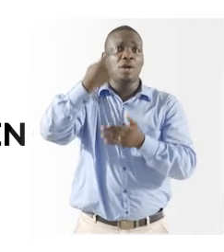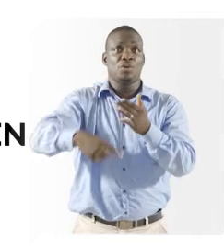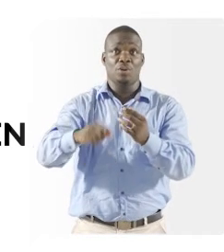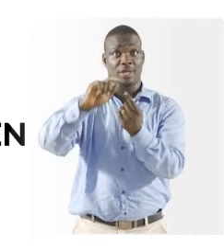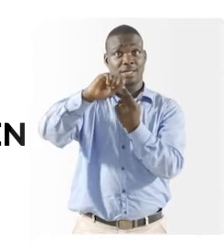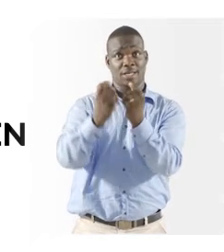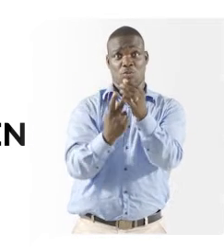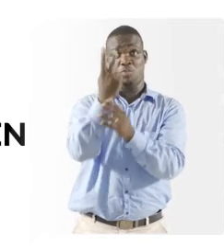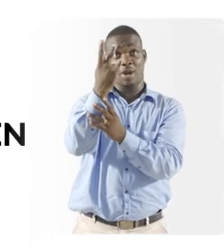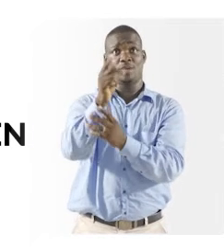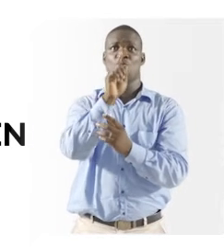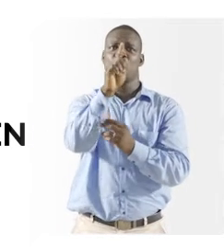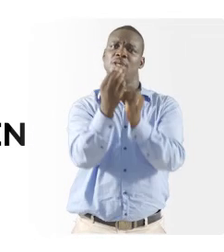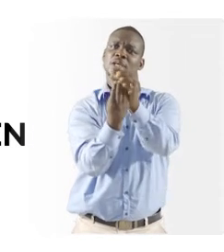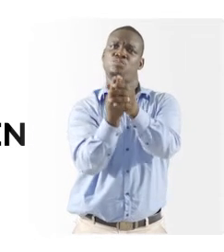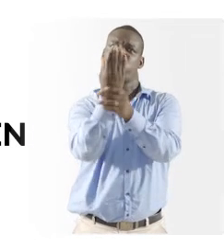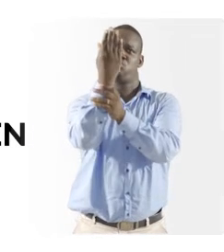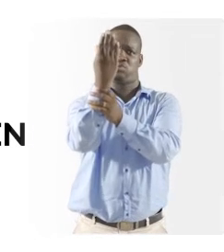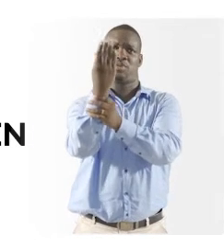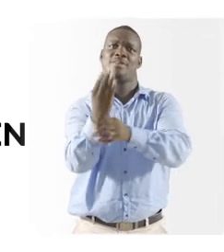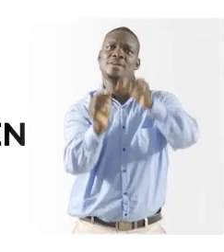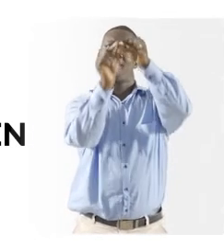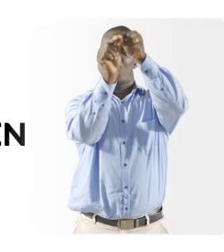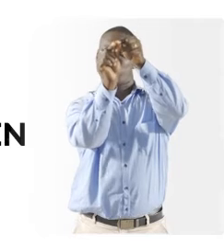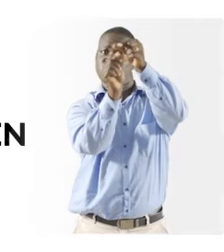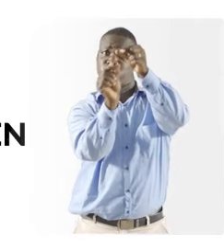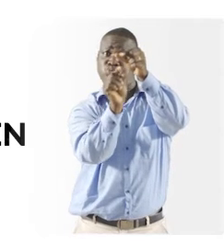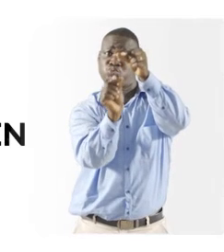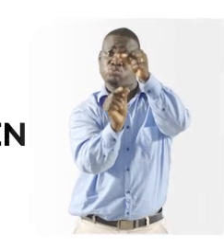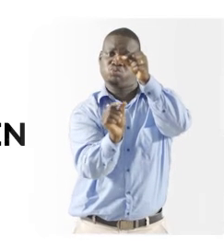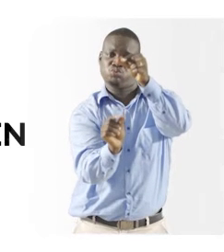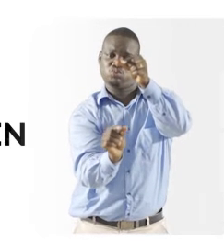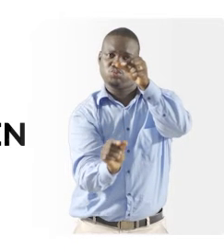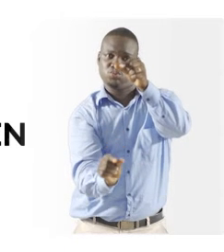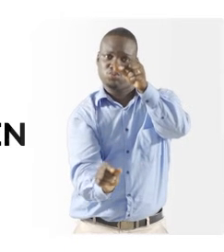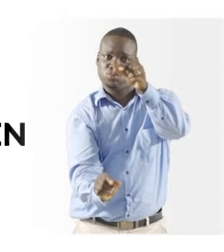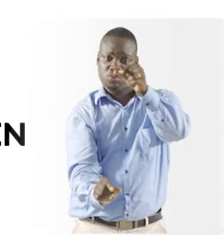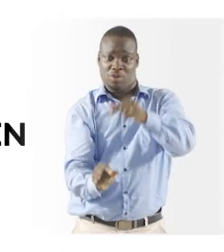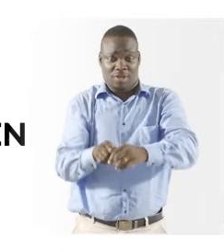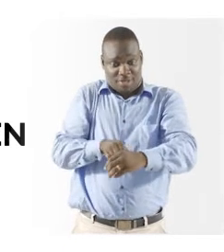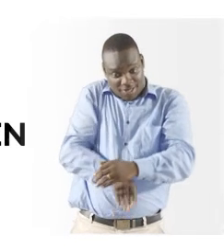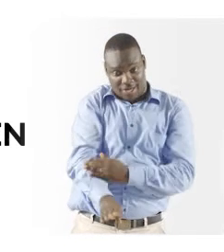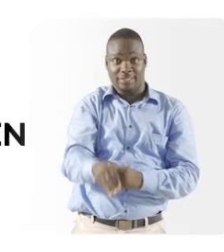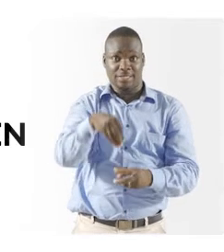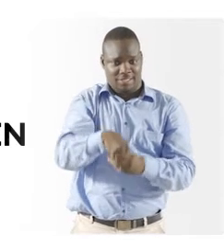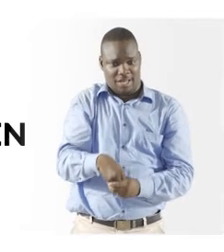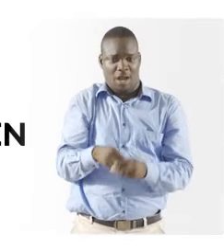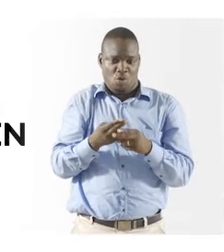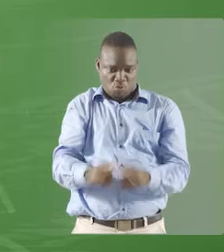germent. Et ils émettent un tube pollinique qui s'allonge et arrive dans